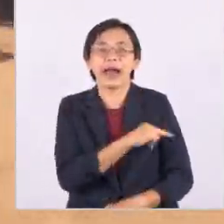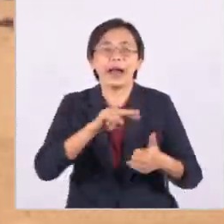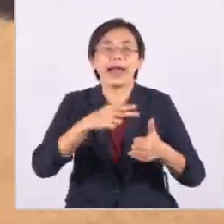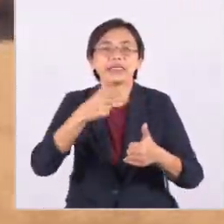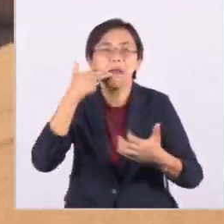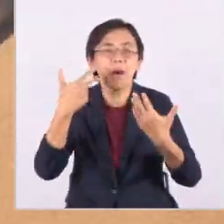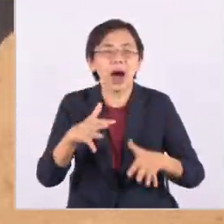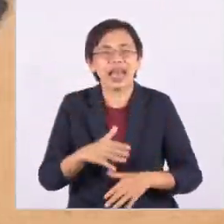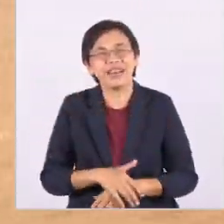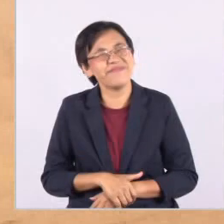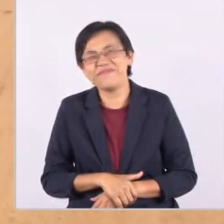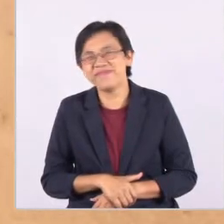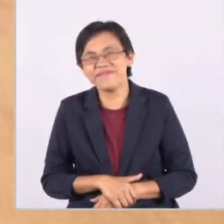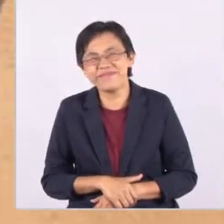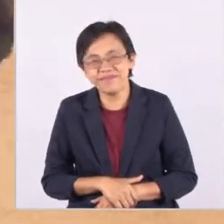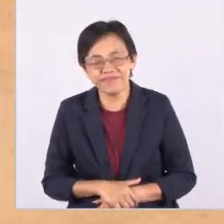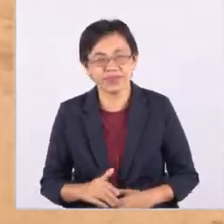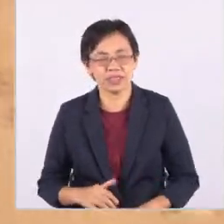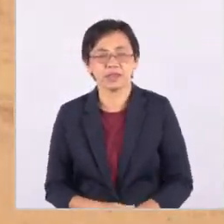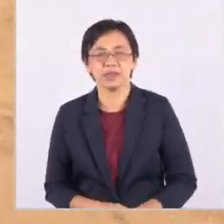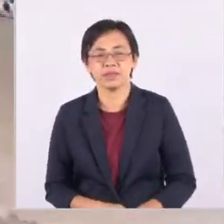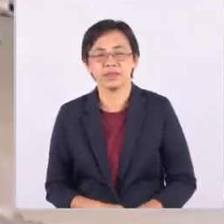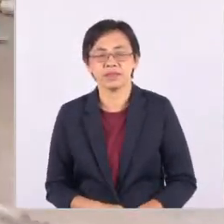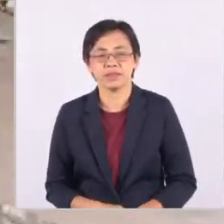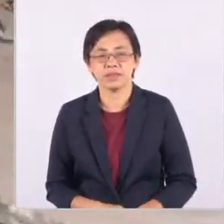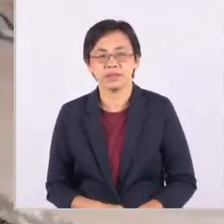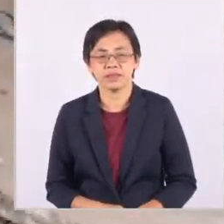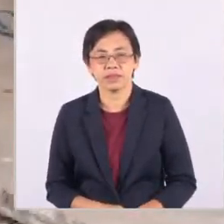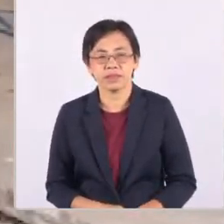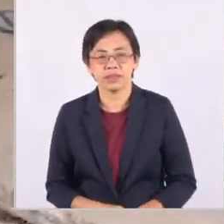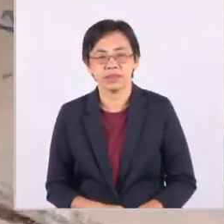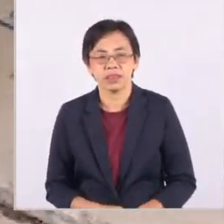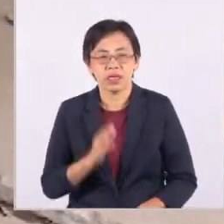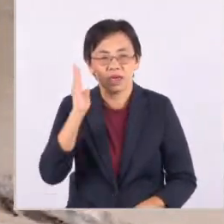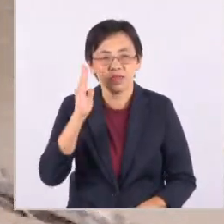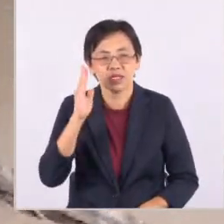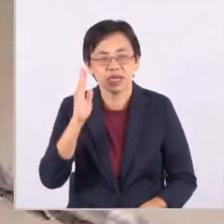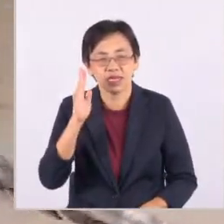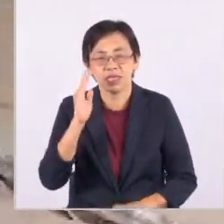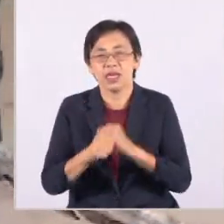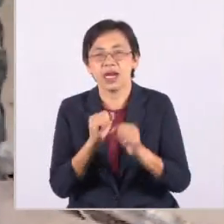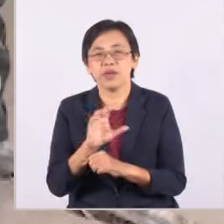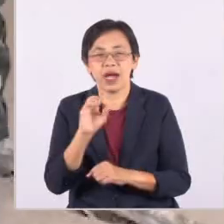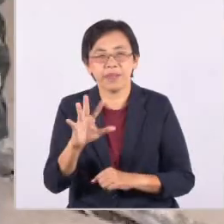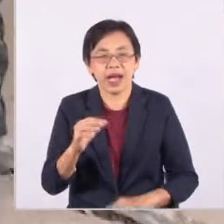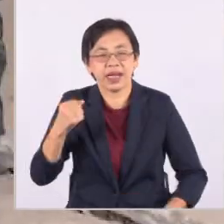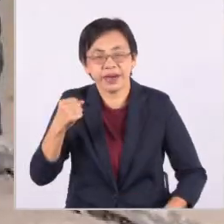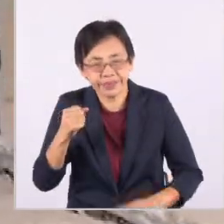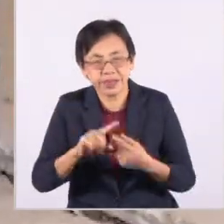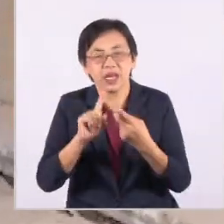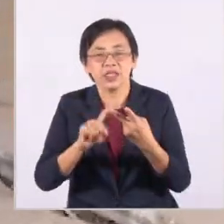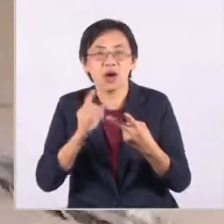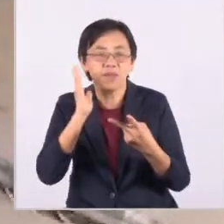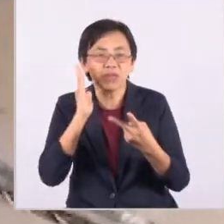คือคือหมอกำหมัดแล้วค่ะแบบนี้นะคะไปเจอในจิตจำลองรุนดาพรอายุ 55ปีกับนายอมรเทพ